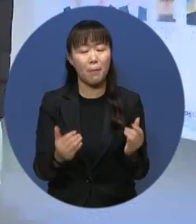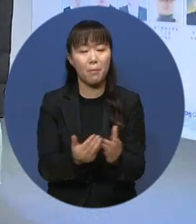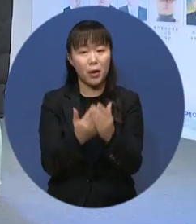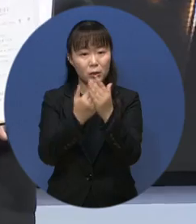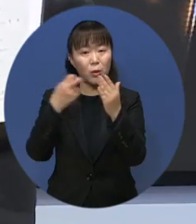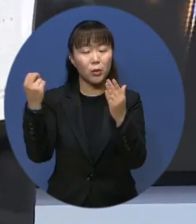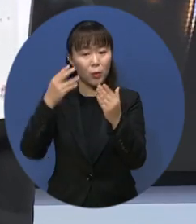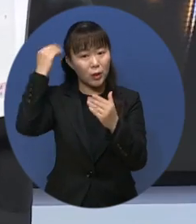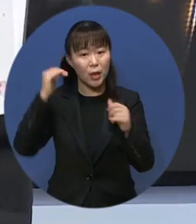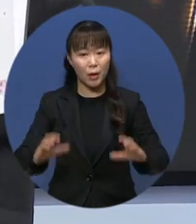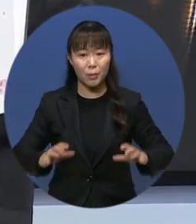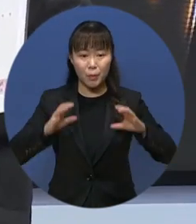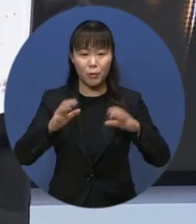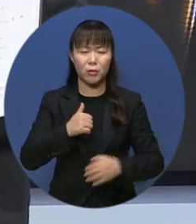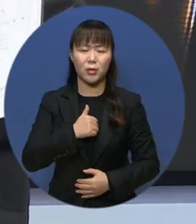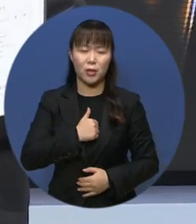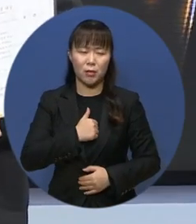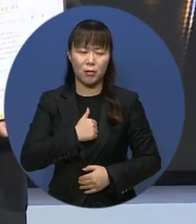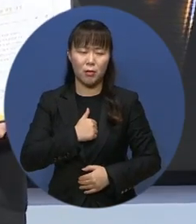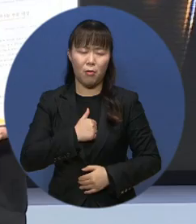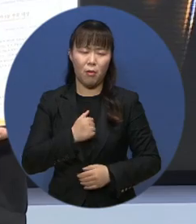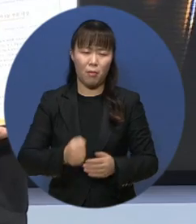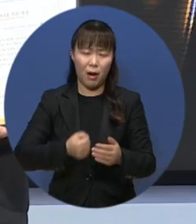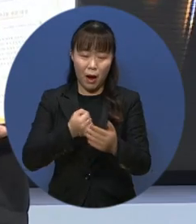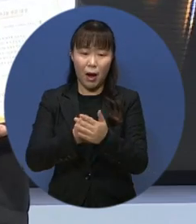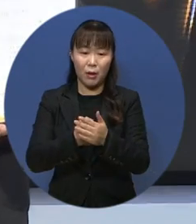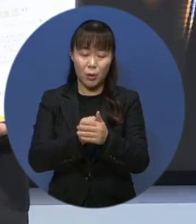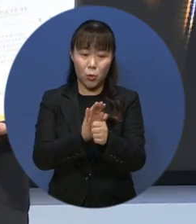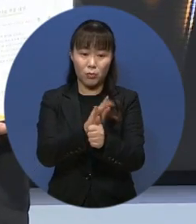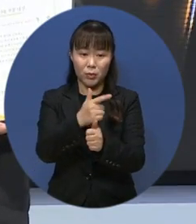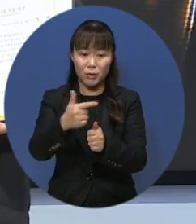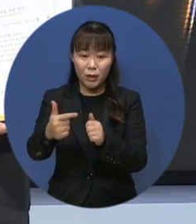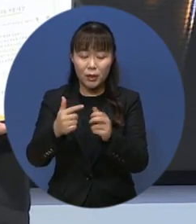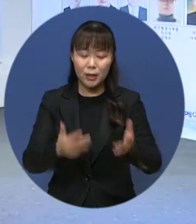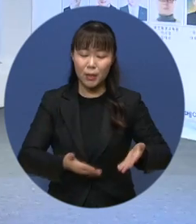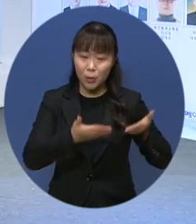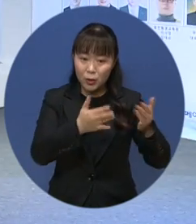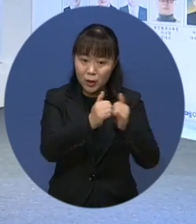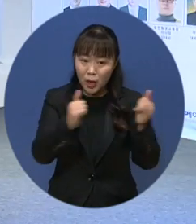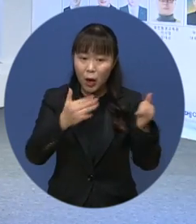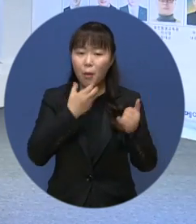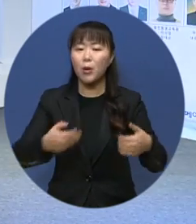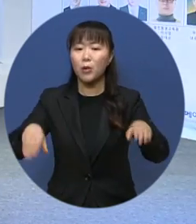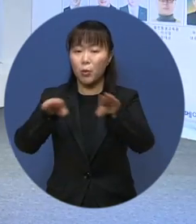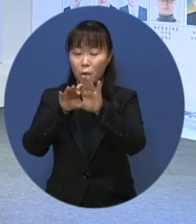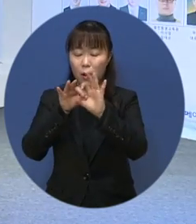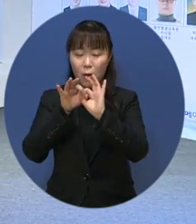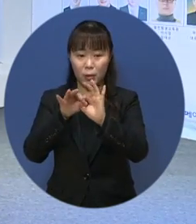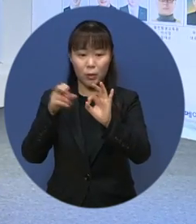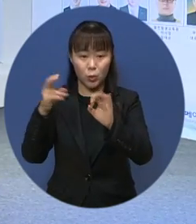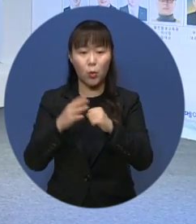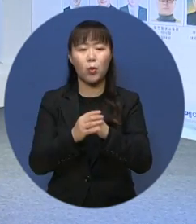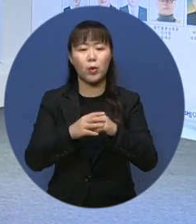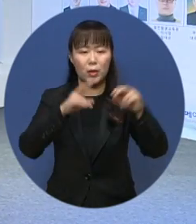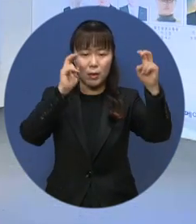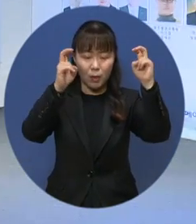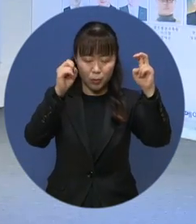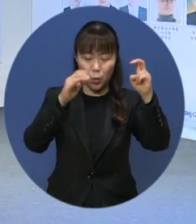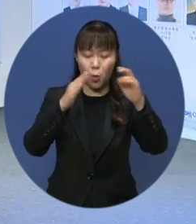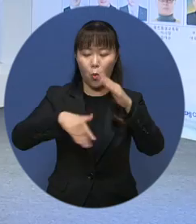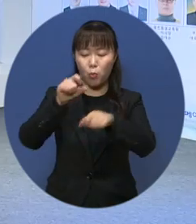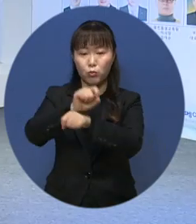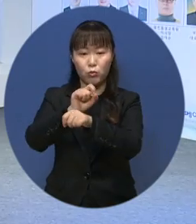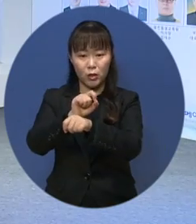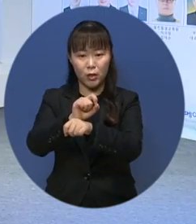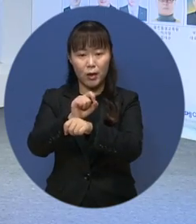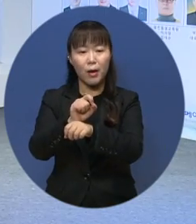물론 대한민국 정체성을 확립하는 데 기여한 자원봉사자와 복지 관련 단체, 기업인, 공무원 등을